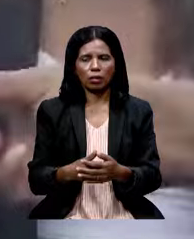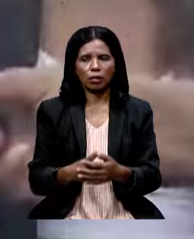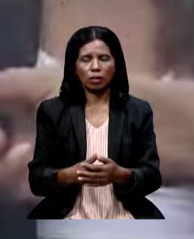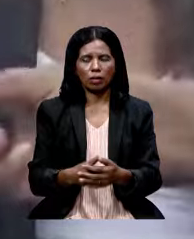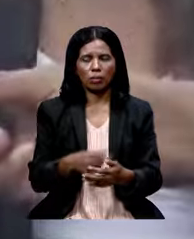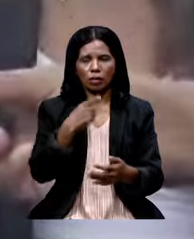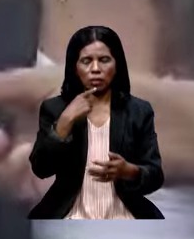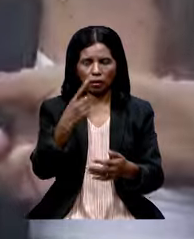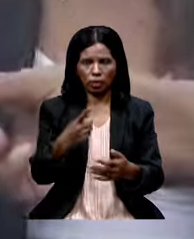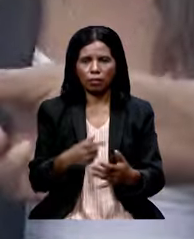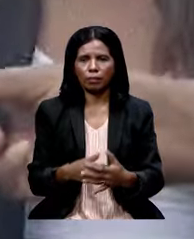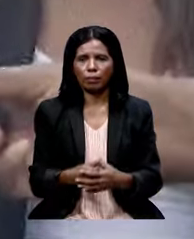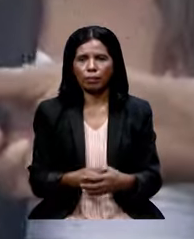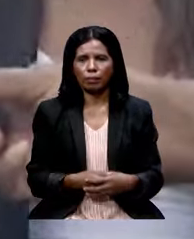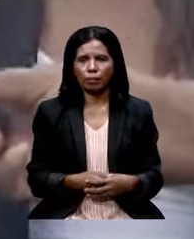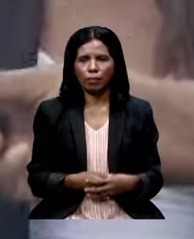apa